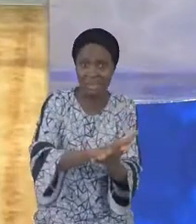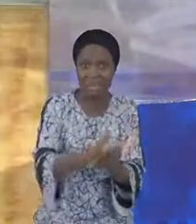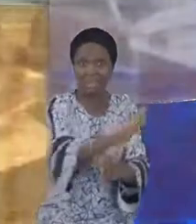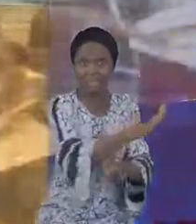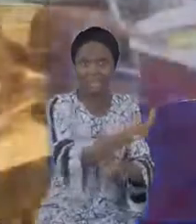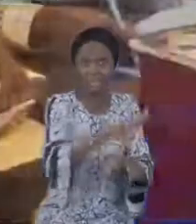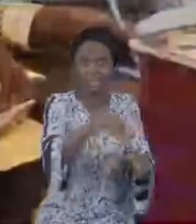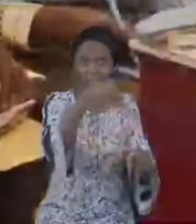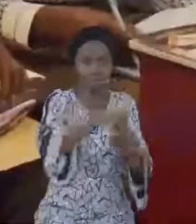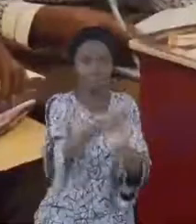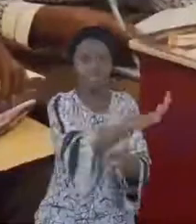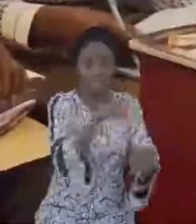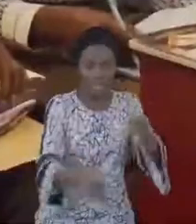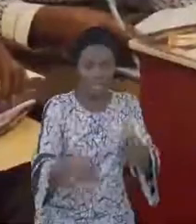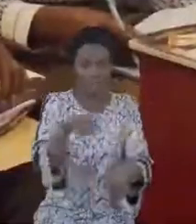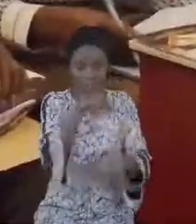tête.